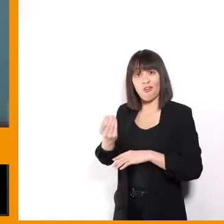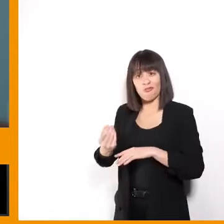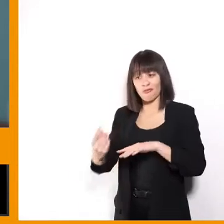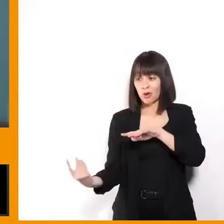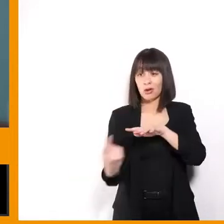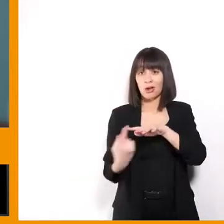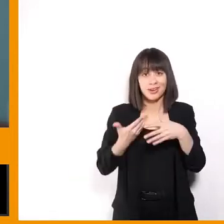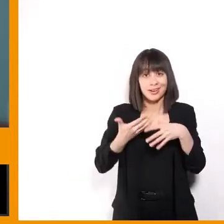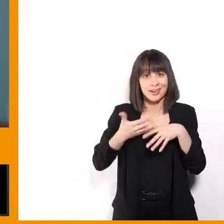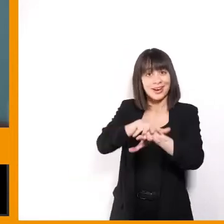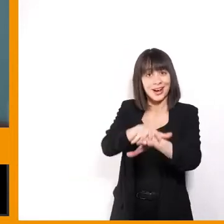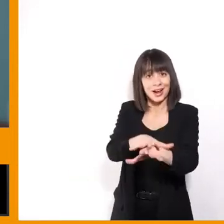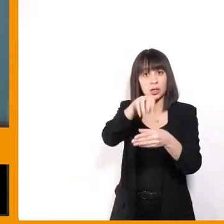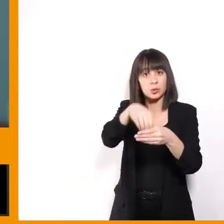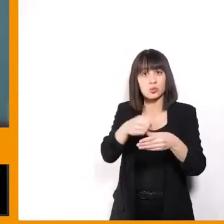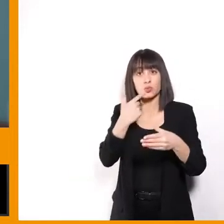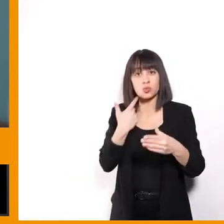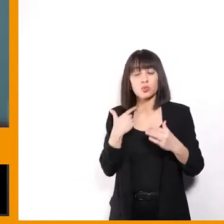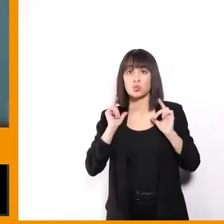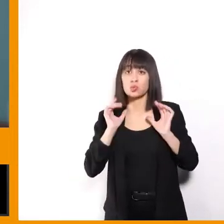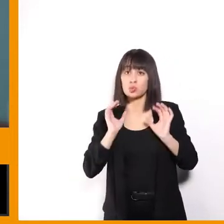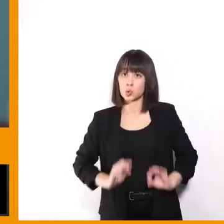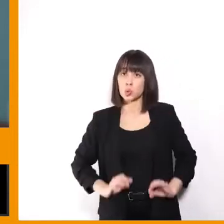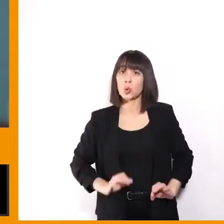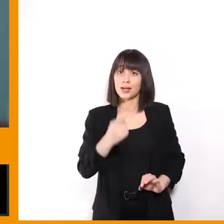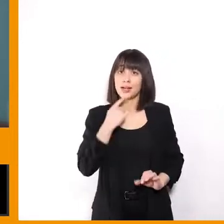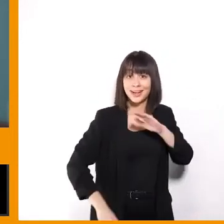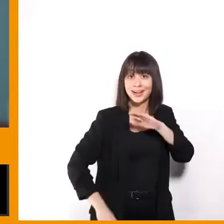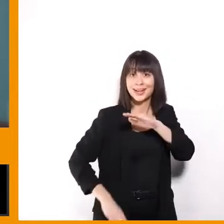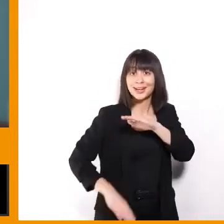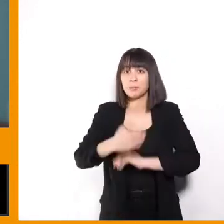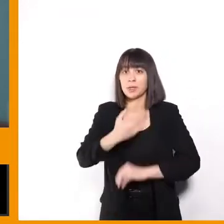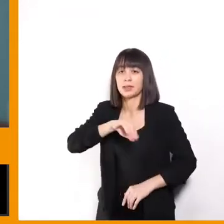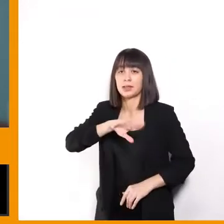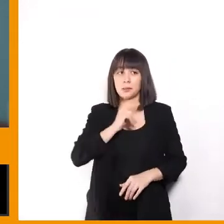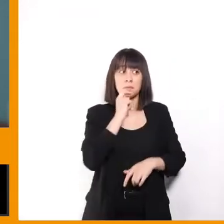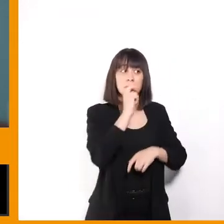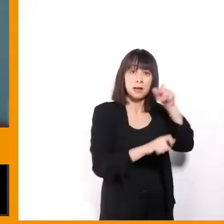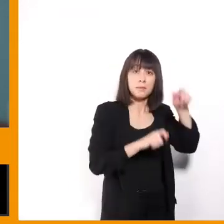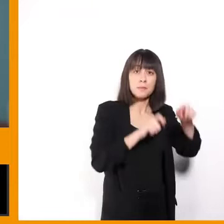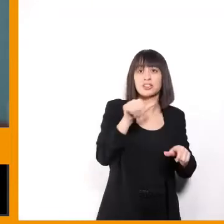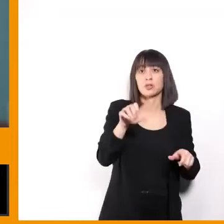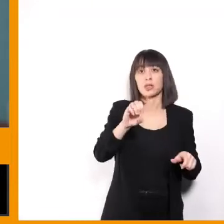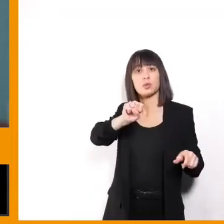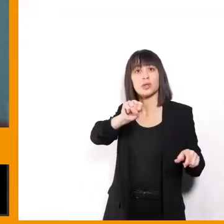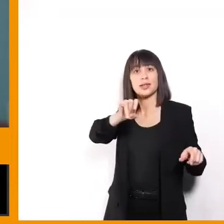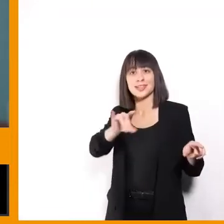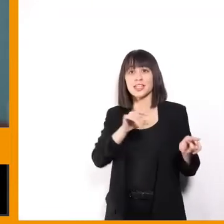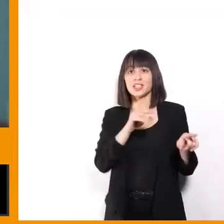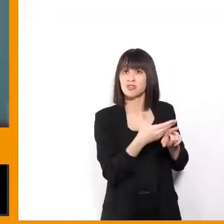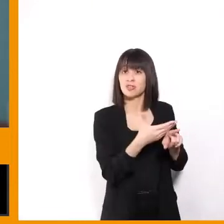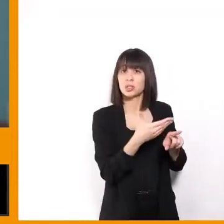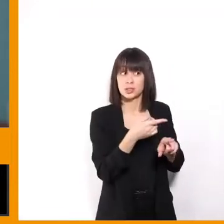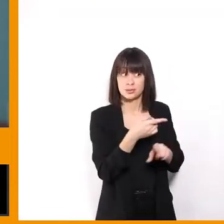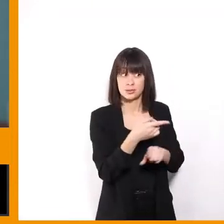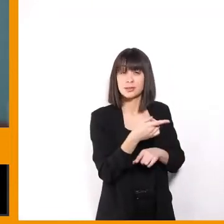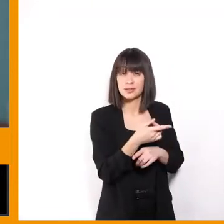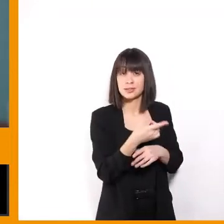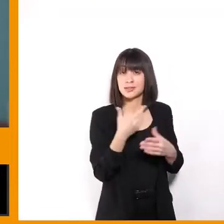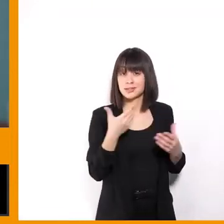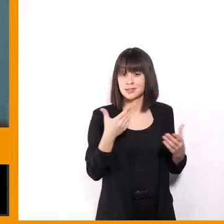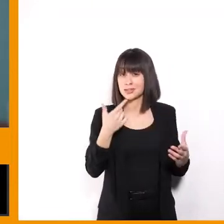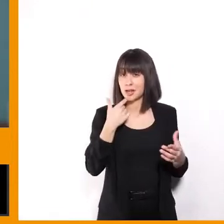absence d'AESH et d'AESH formés dans la durée, fidélisés. Et puis, je pense à tous ces